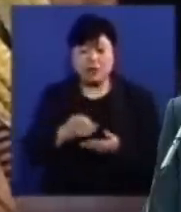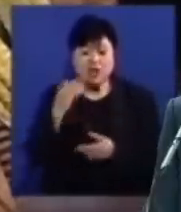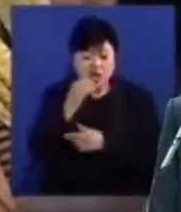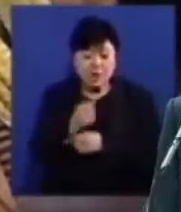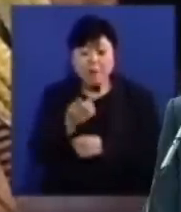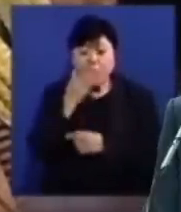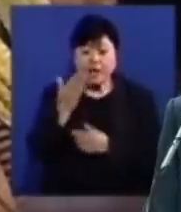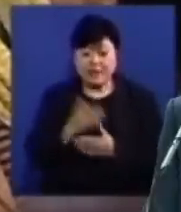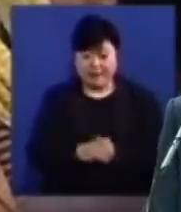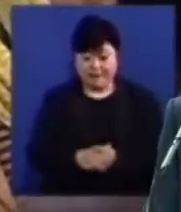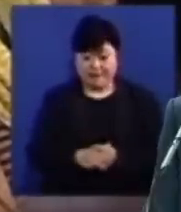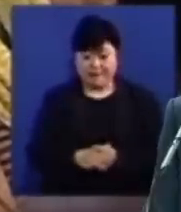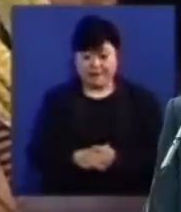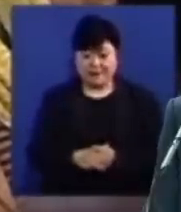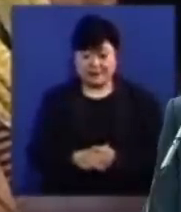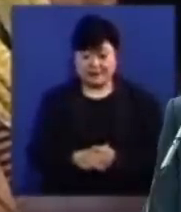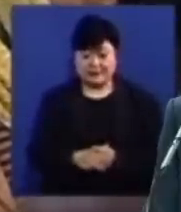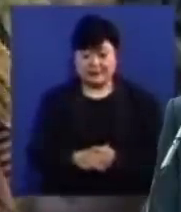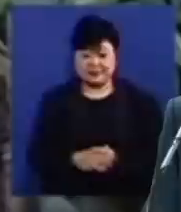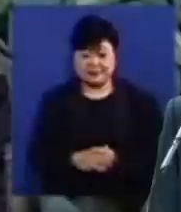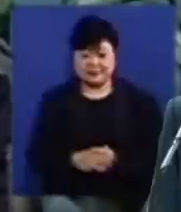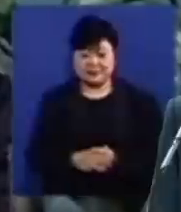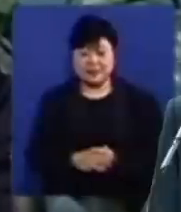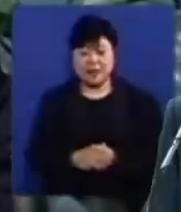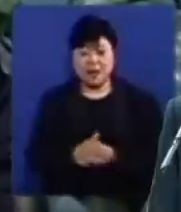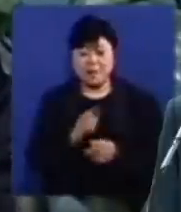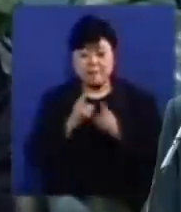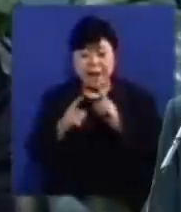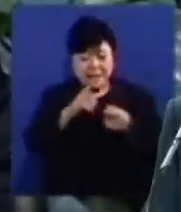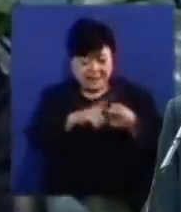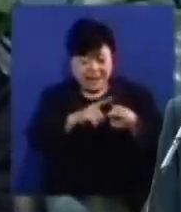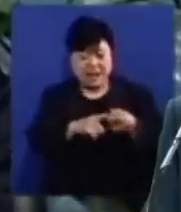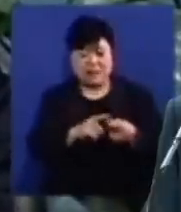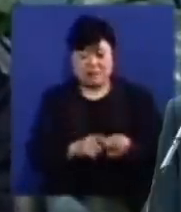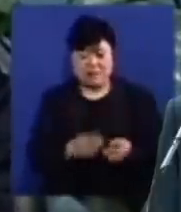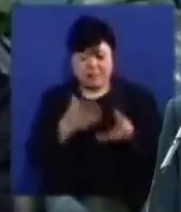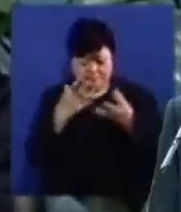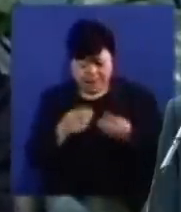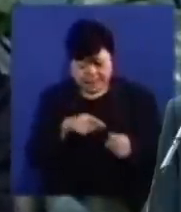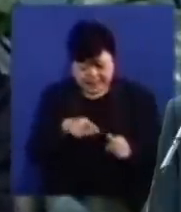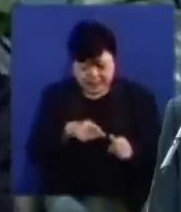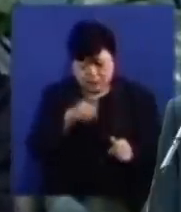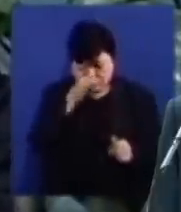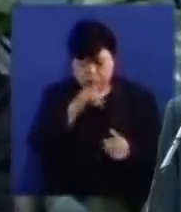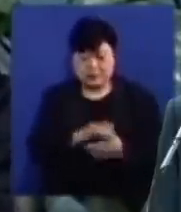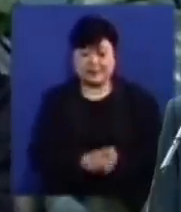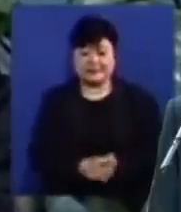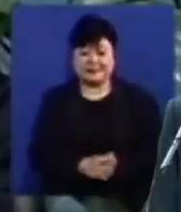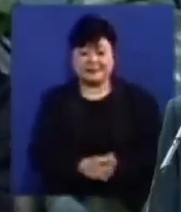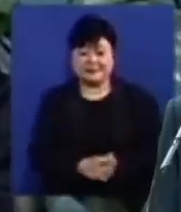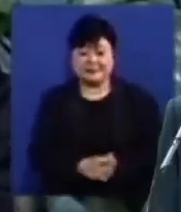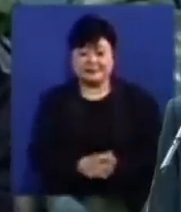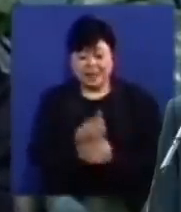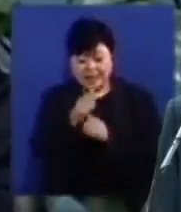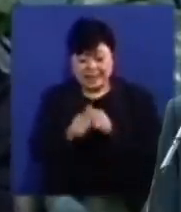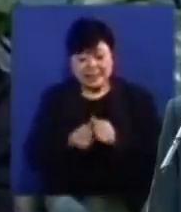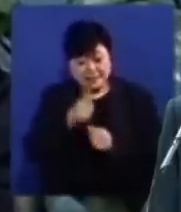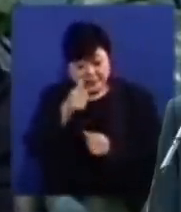열매를 먹으리라. 성경에는 말에 대한 굉장한 가르침을 주시고 계신 것입니다.